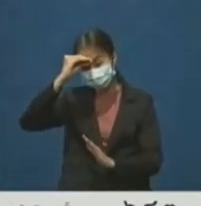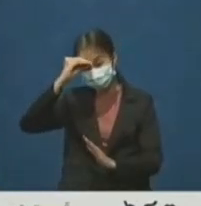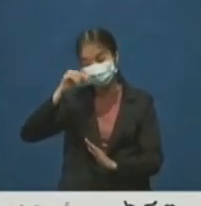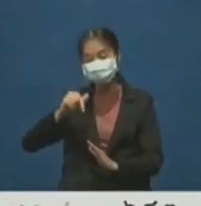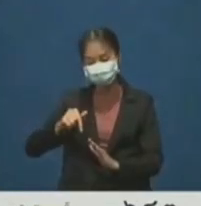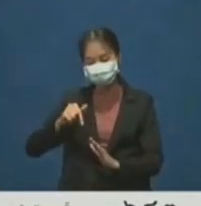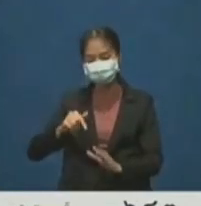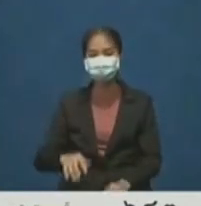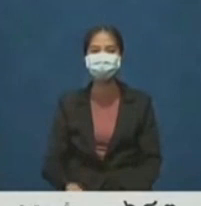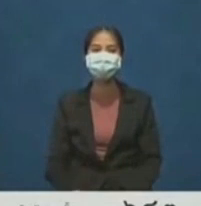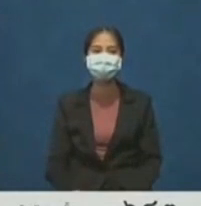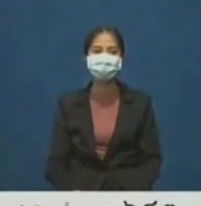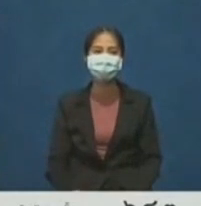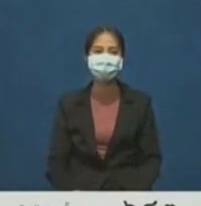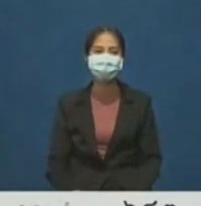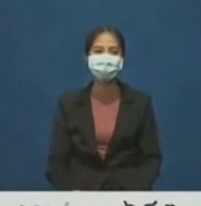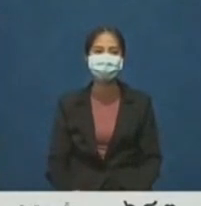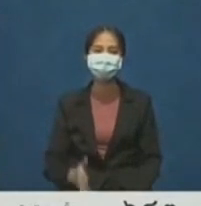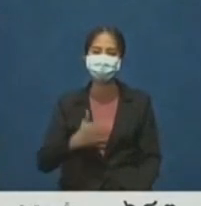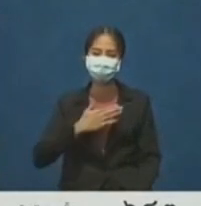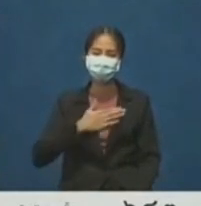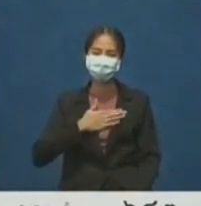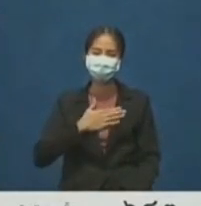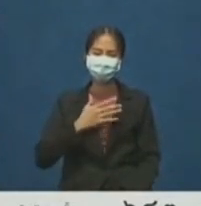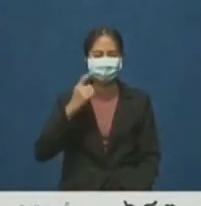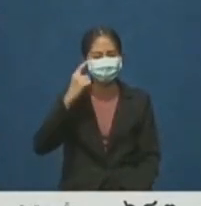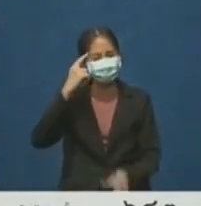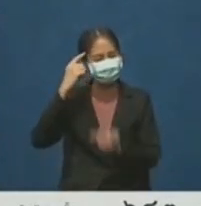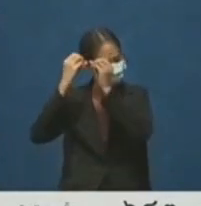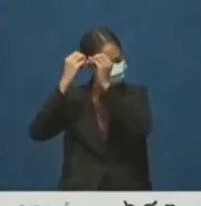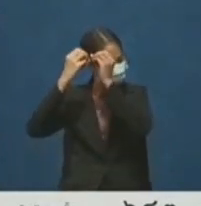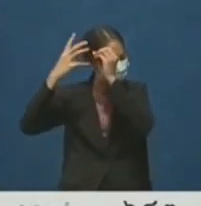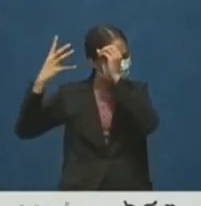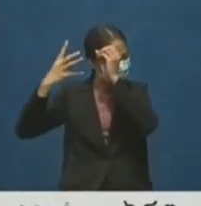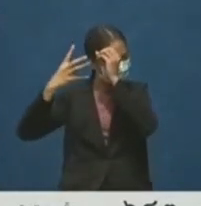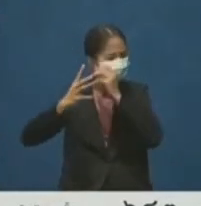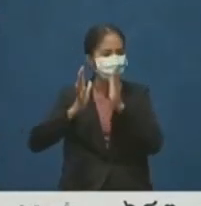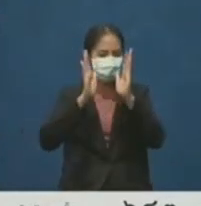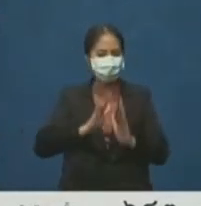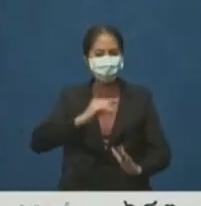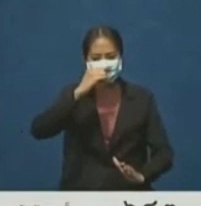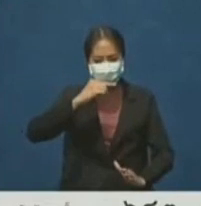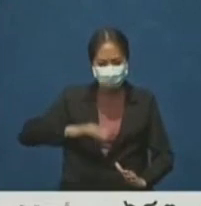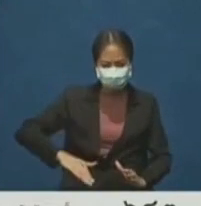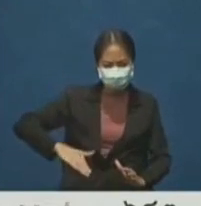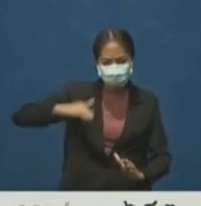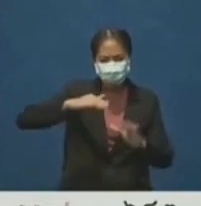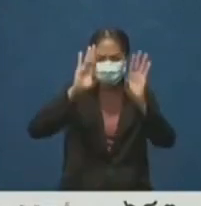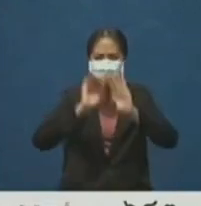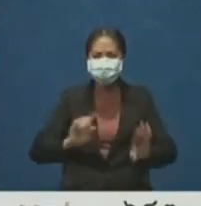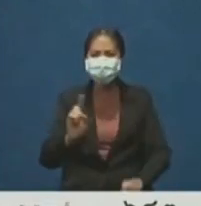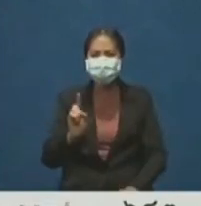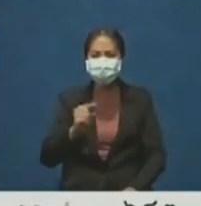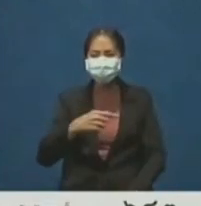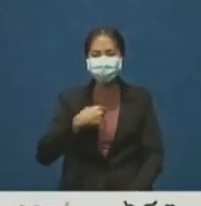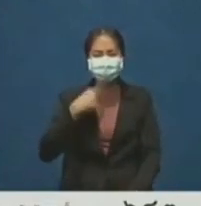ติที่จะใช้สร้างทรัพยากรมนุษย์ผมไม่อยากนึกภาพเลยครับว่าต่อไปประชากรในประเทศไทยจะมีหน้าตาเ